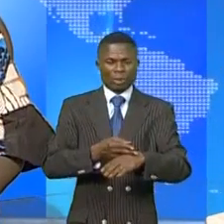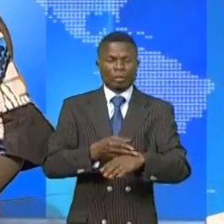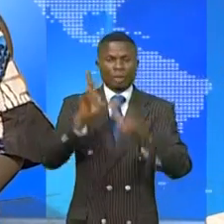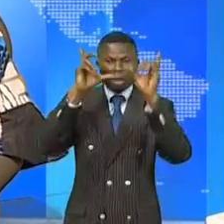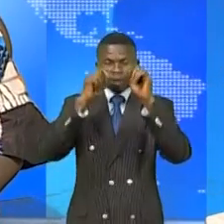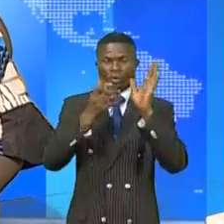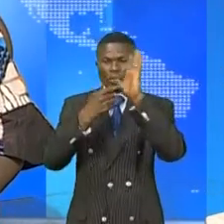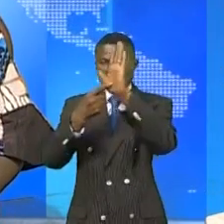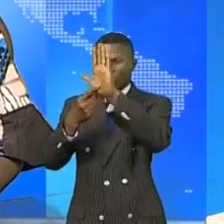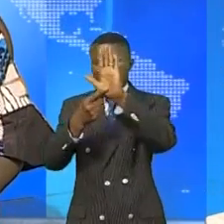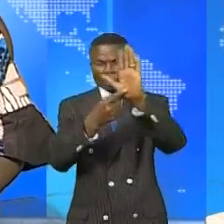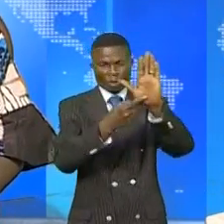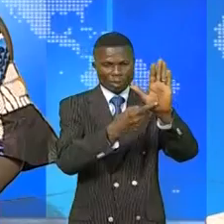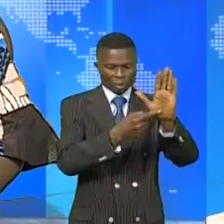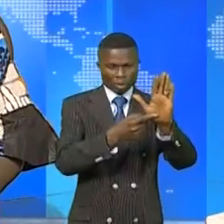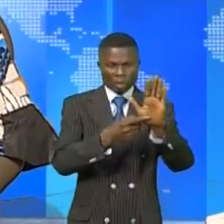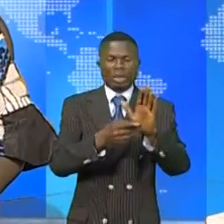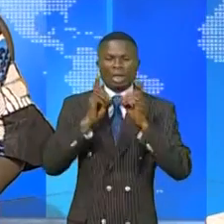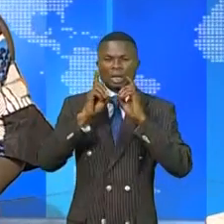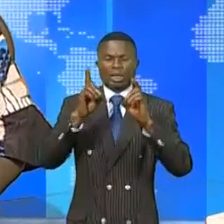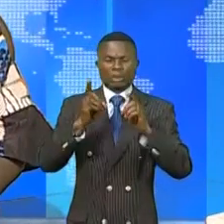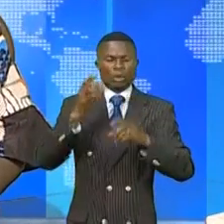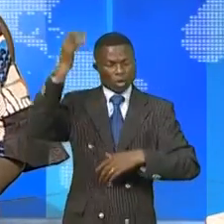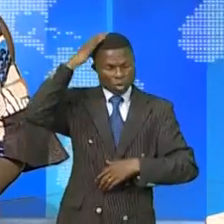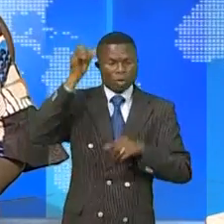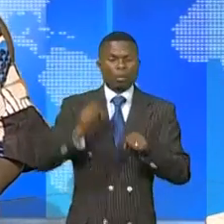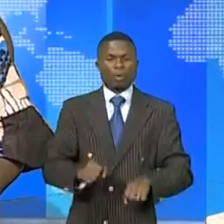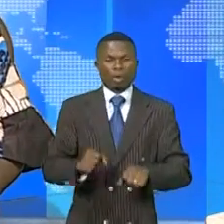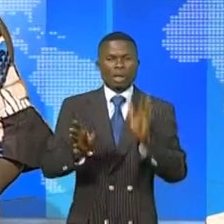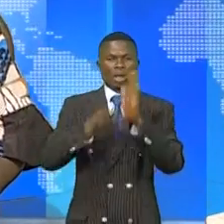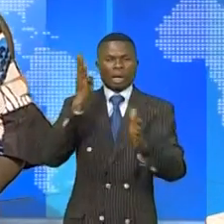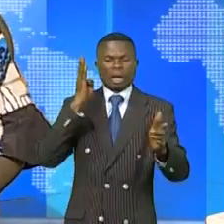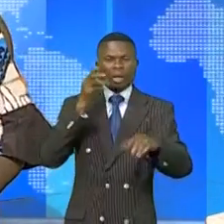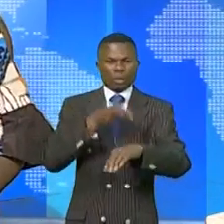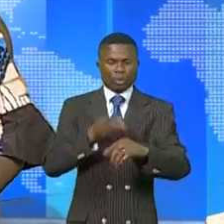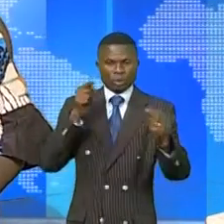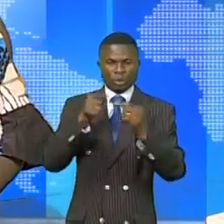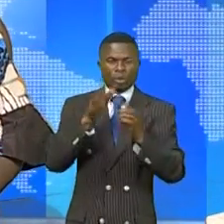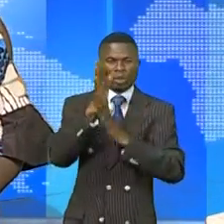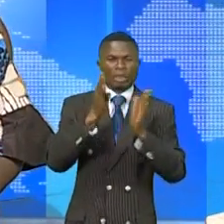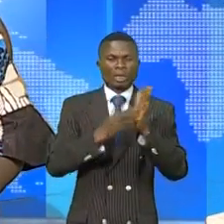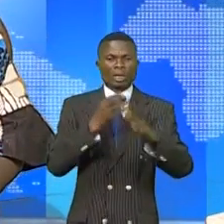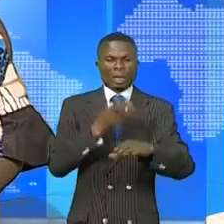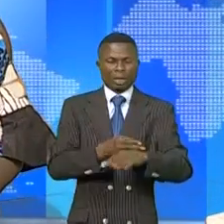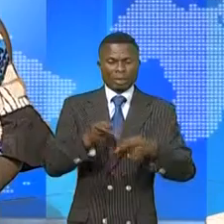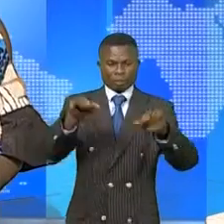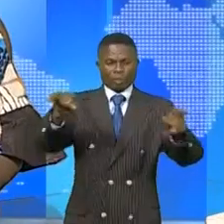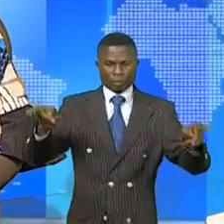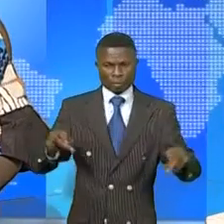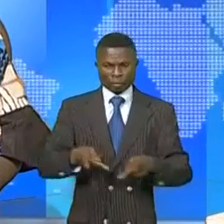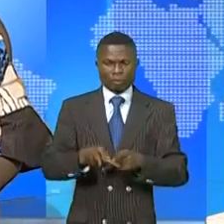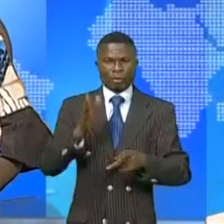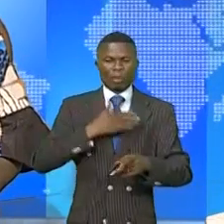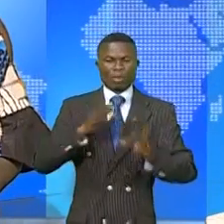photo et reliques de l'illustre disparu de 14h à 19h à l'espace